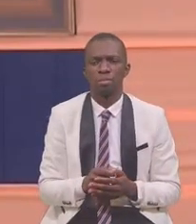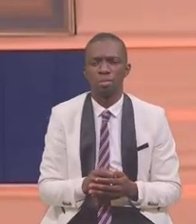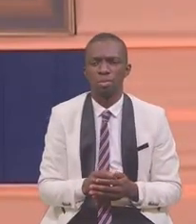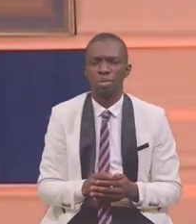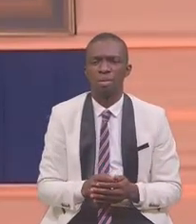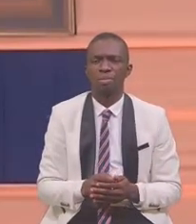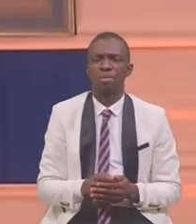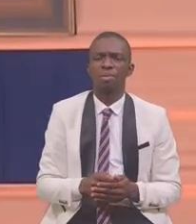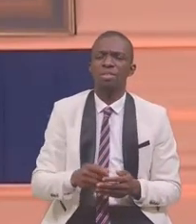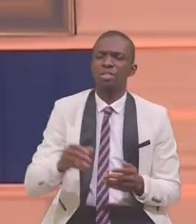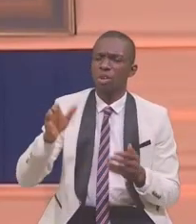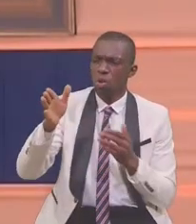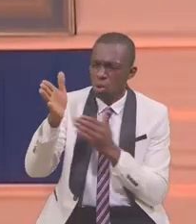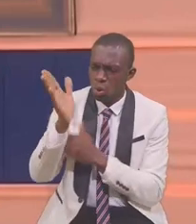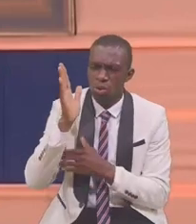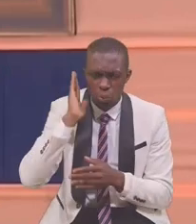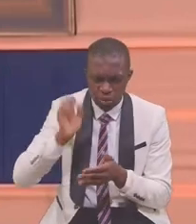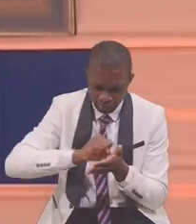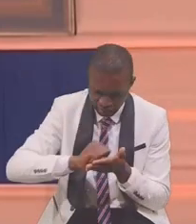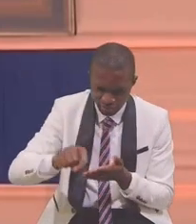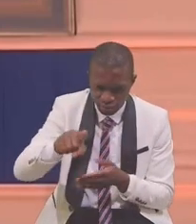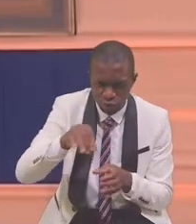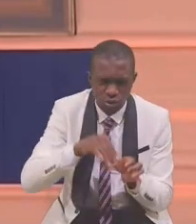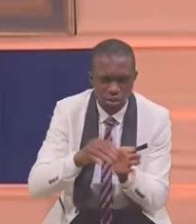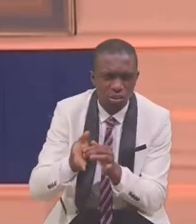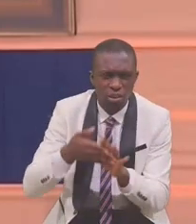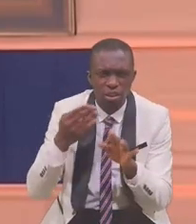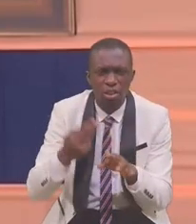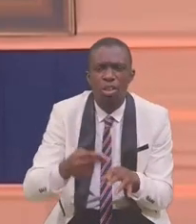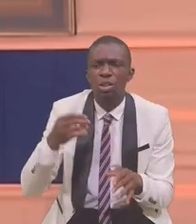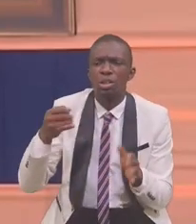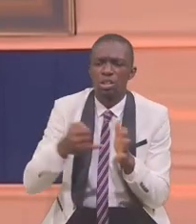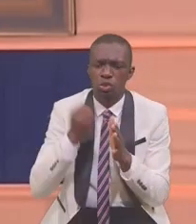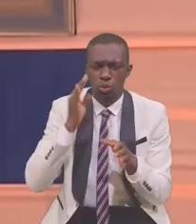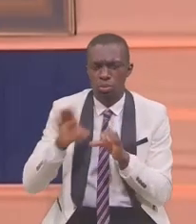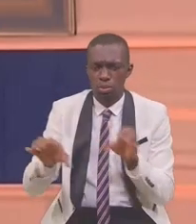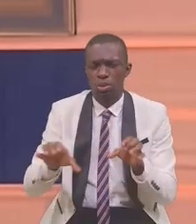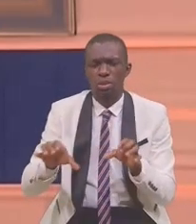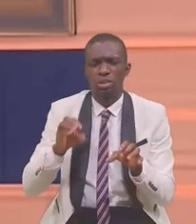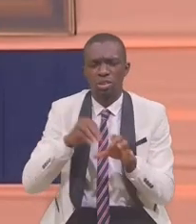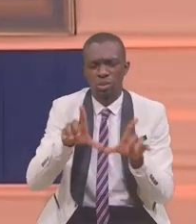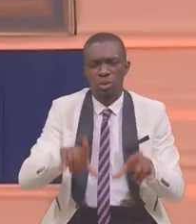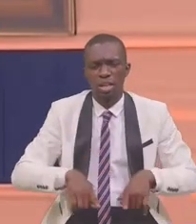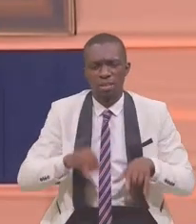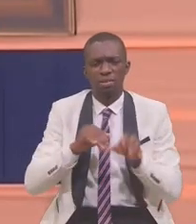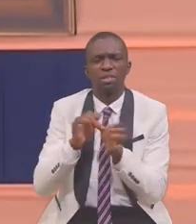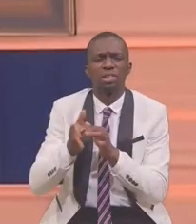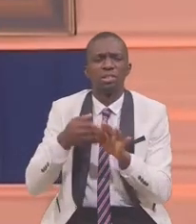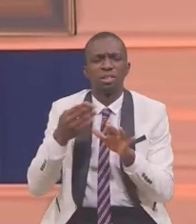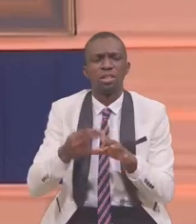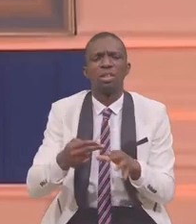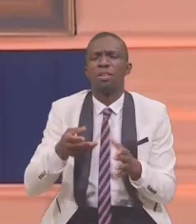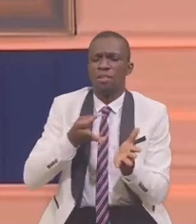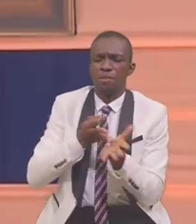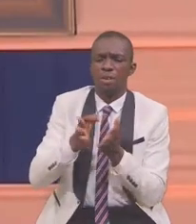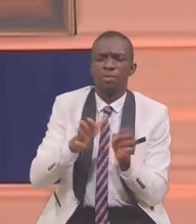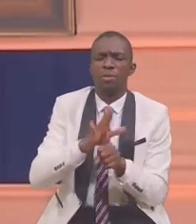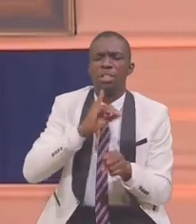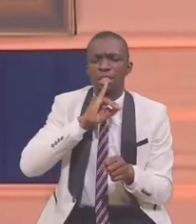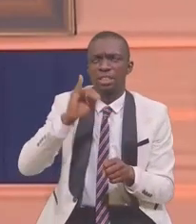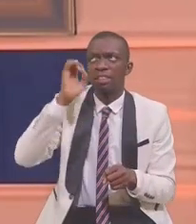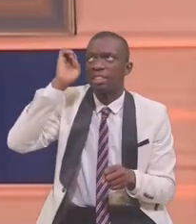C'est affirmé dans votre vie. Ce sera fait dans votre vie. Celui qui vous a appelé est fidèle. Il le fera